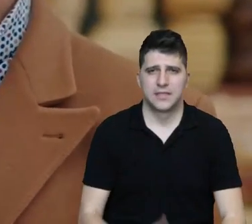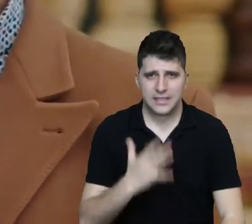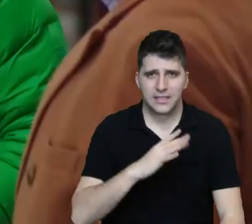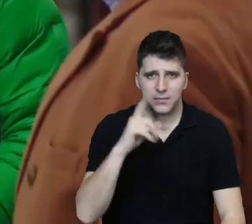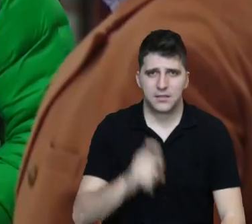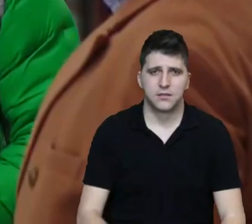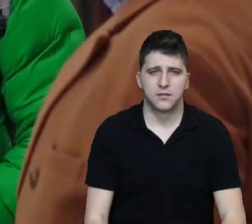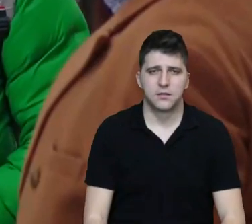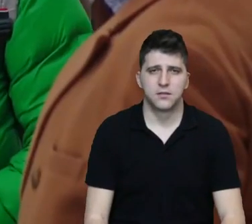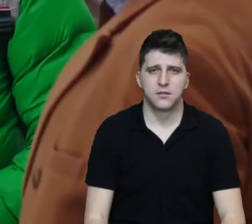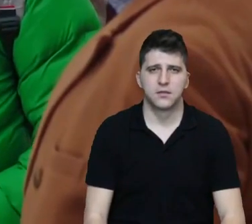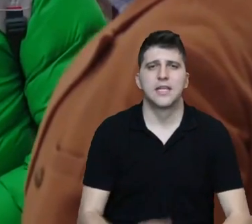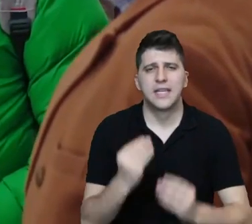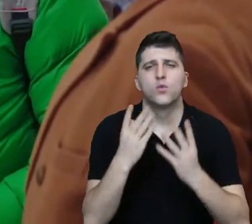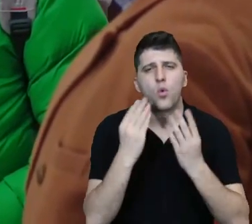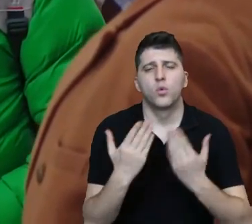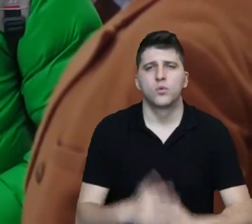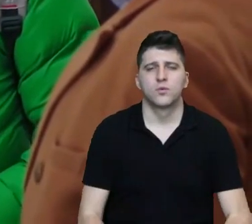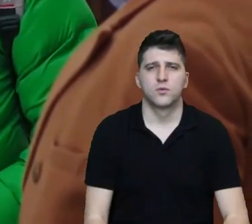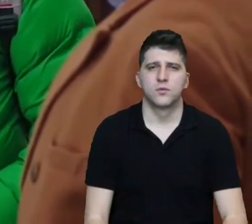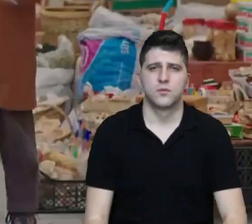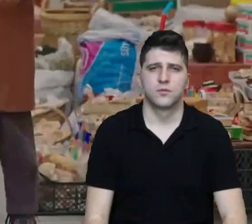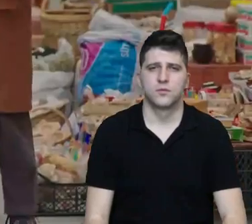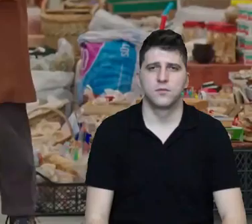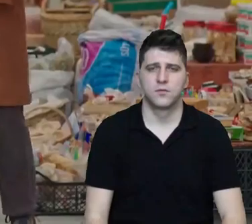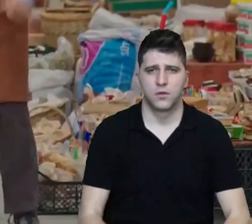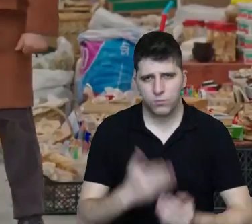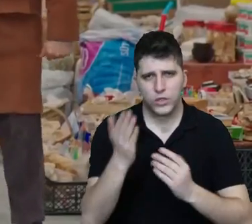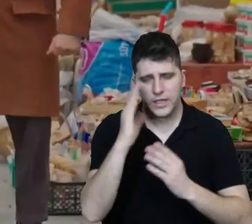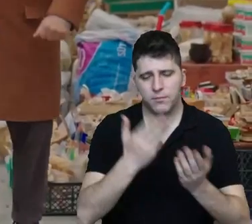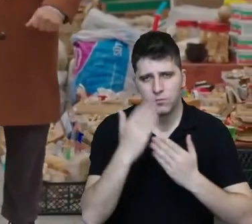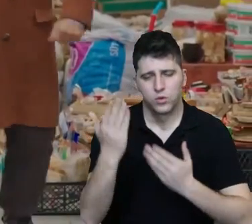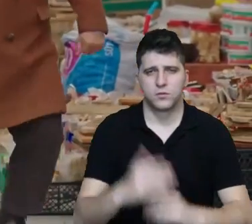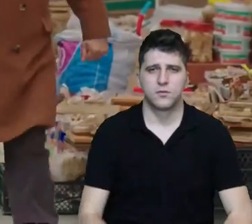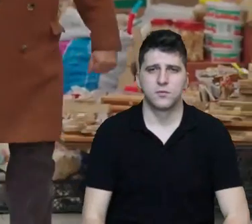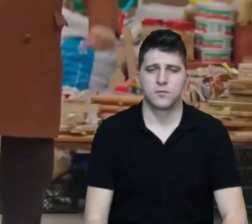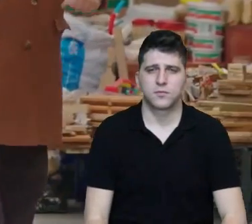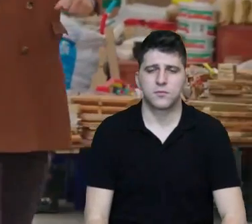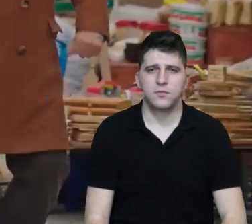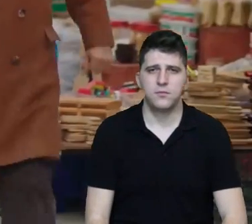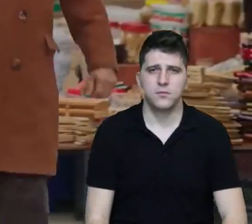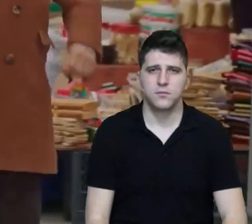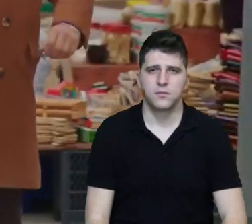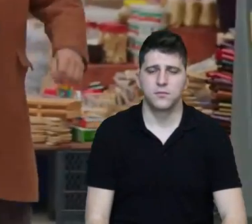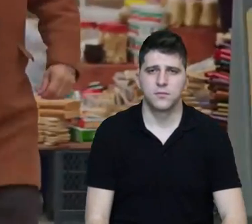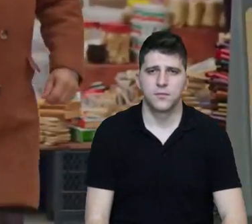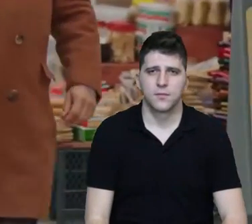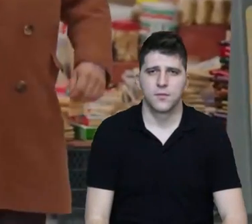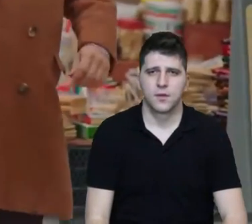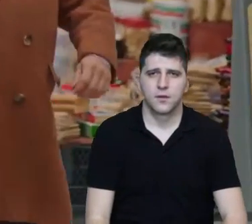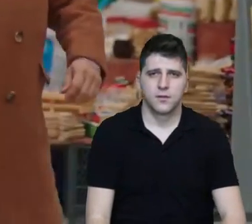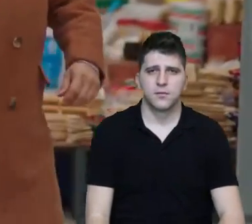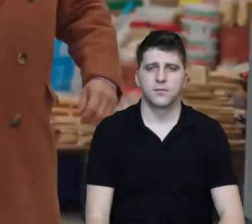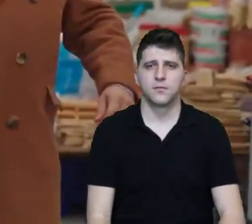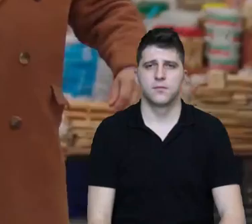İster misiniz? İyi olur aslında. Buyurun gidelim, buyurun. Hediyelik eşya dükkanlarının arasında